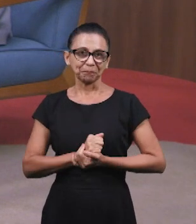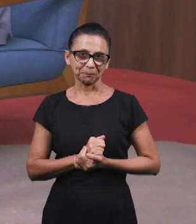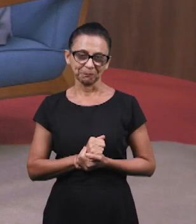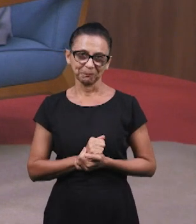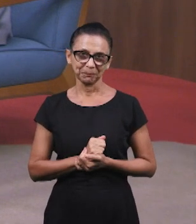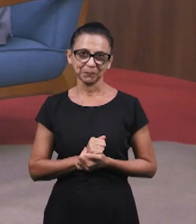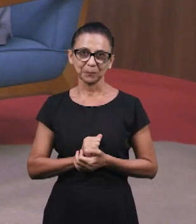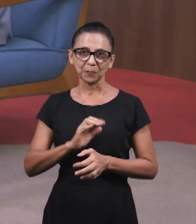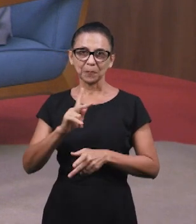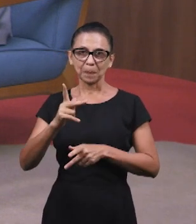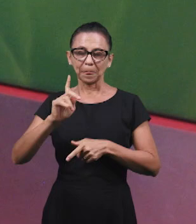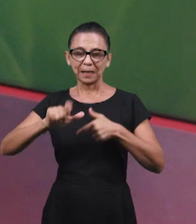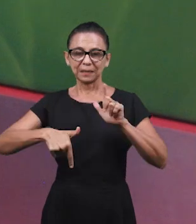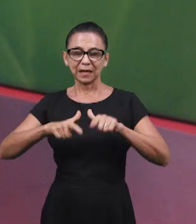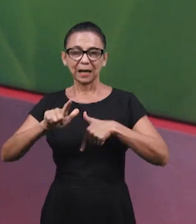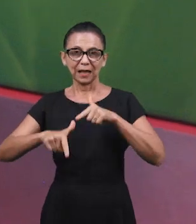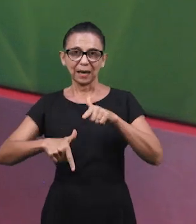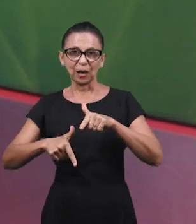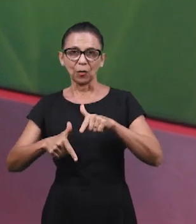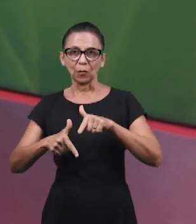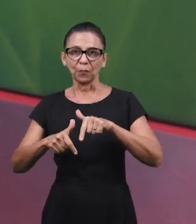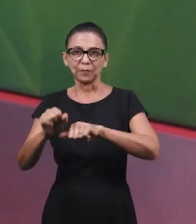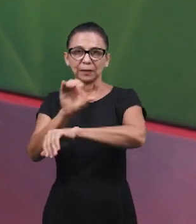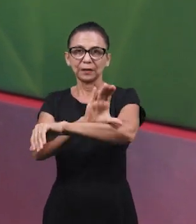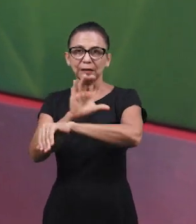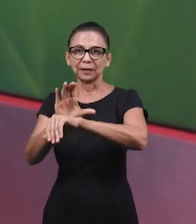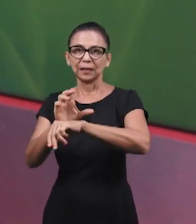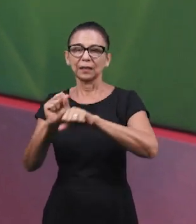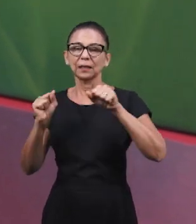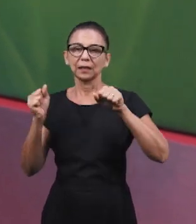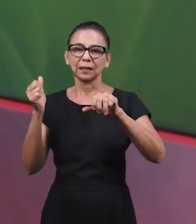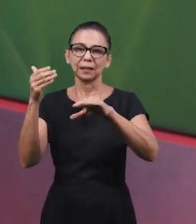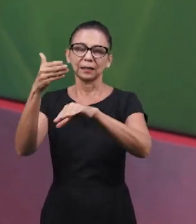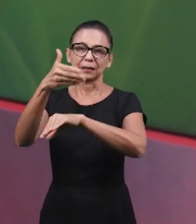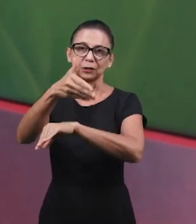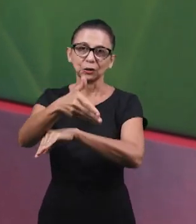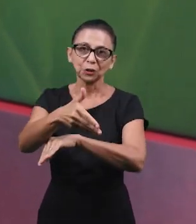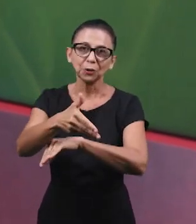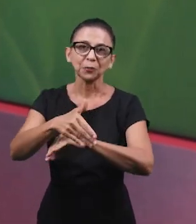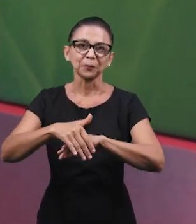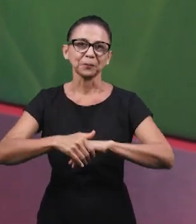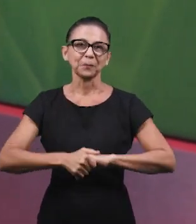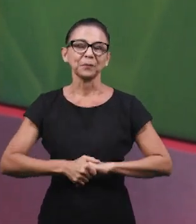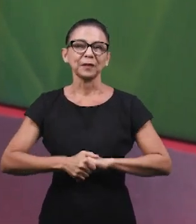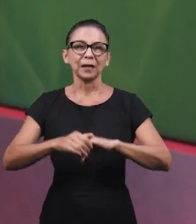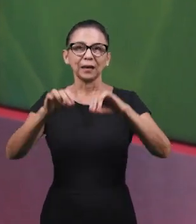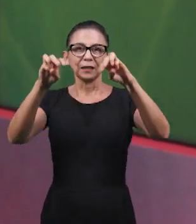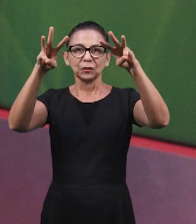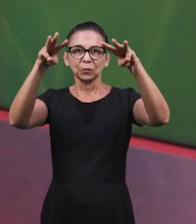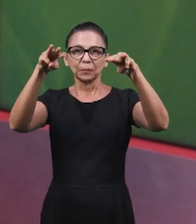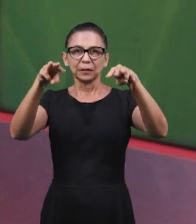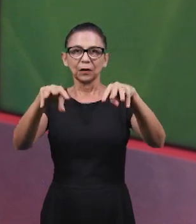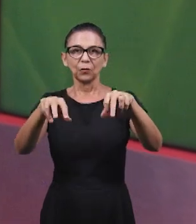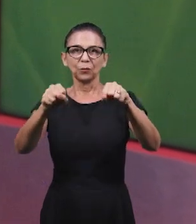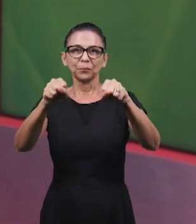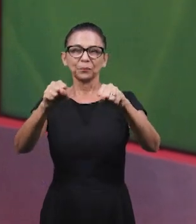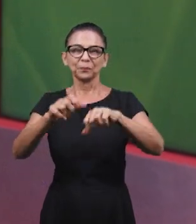Jésus. Parce que regardez bien, pendant 40 ans, le peuple, le peuple